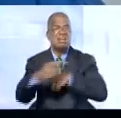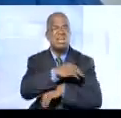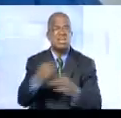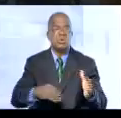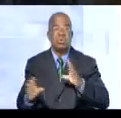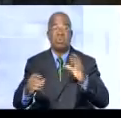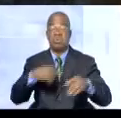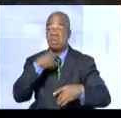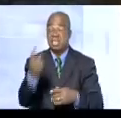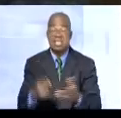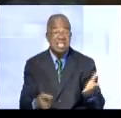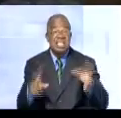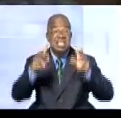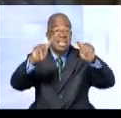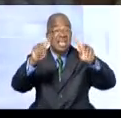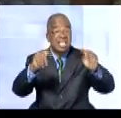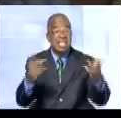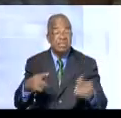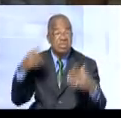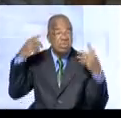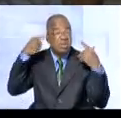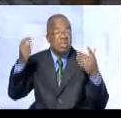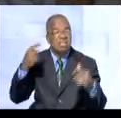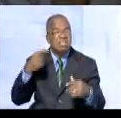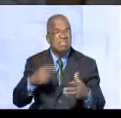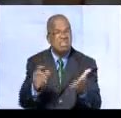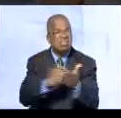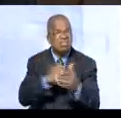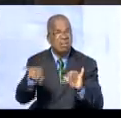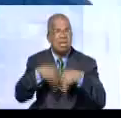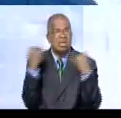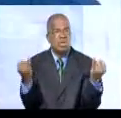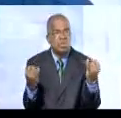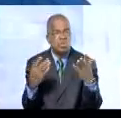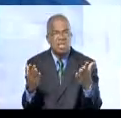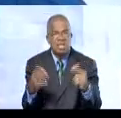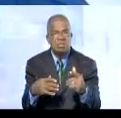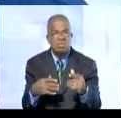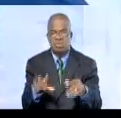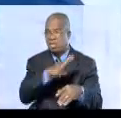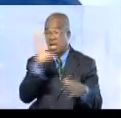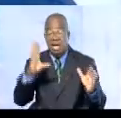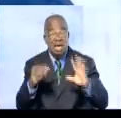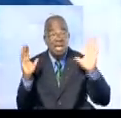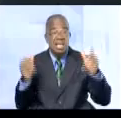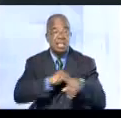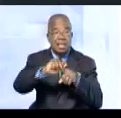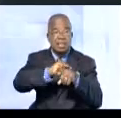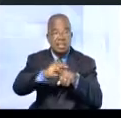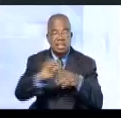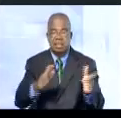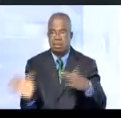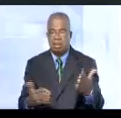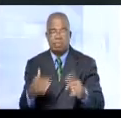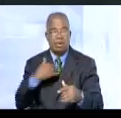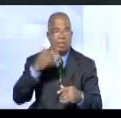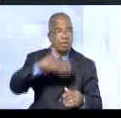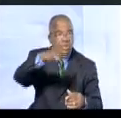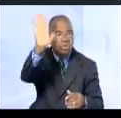les stages professionnels. Et c'est en début 2012 que j'ai pu avoir la grâce d'intégrer cette entreprise. Comme